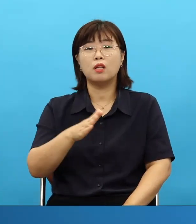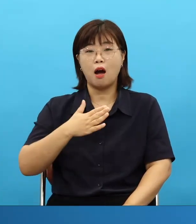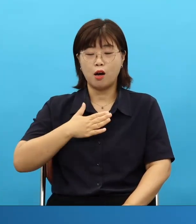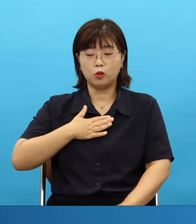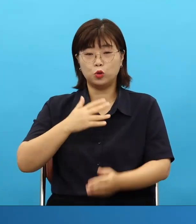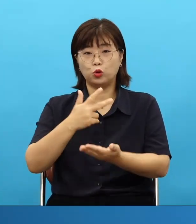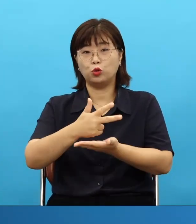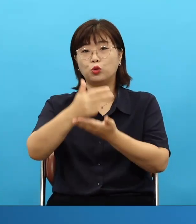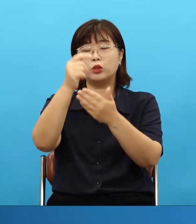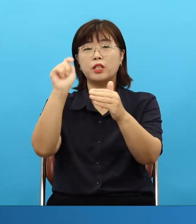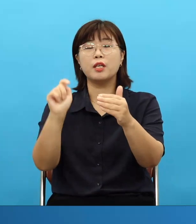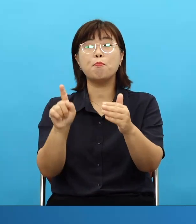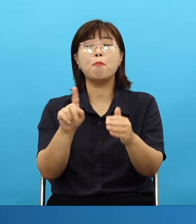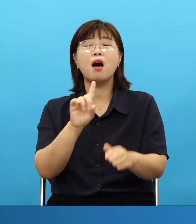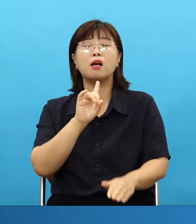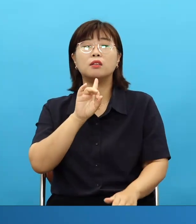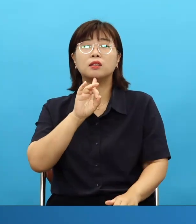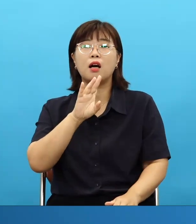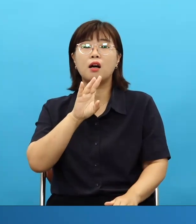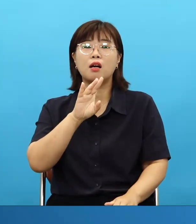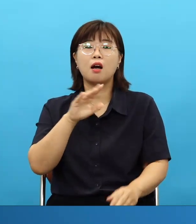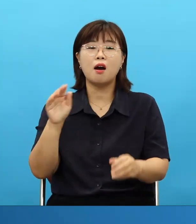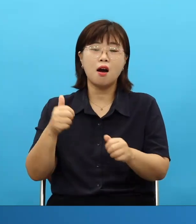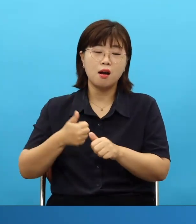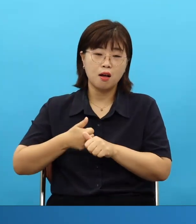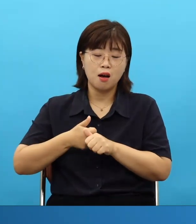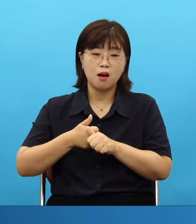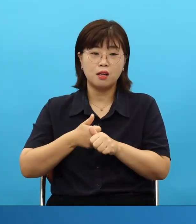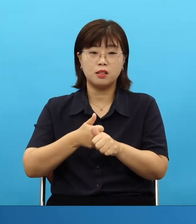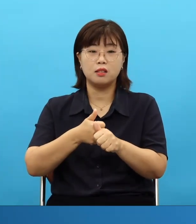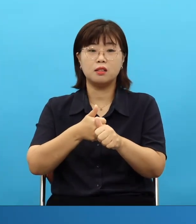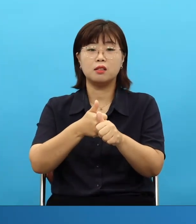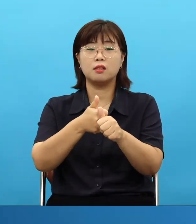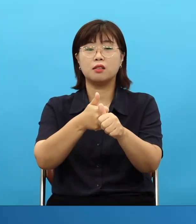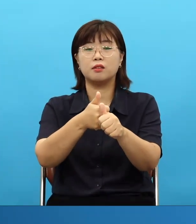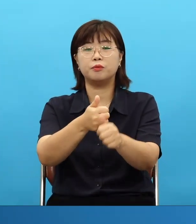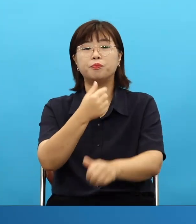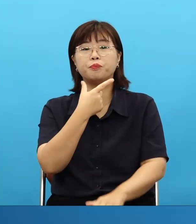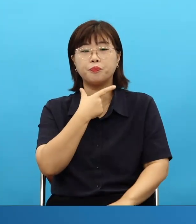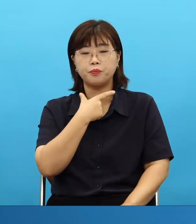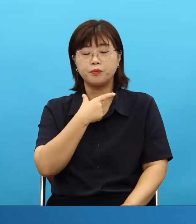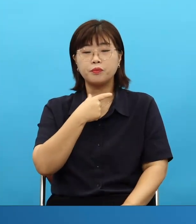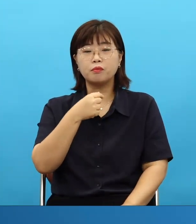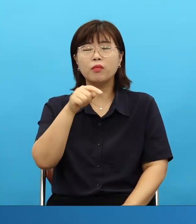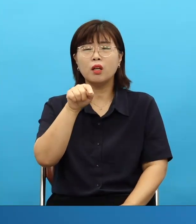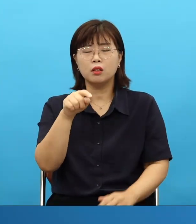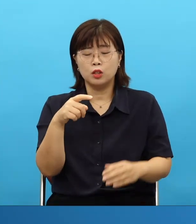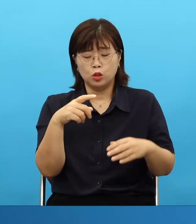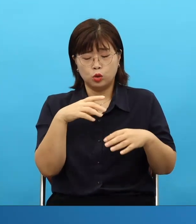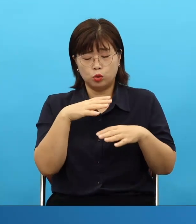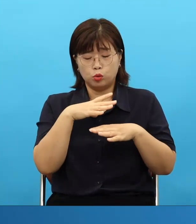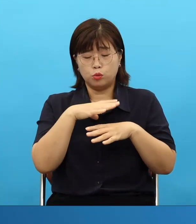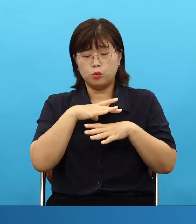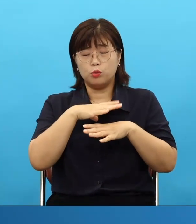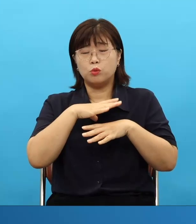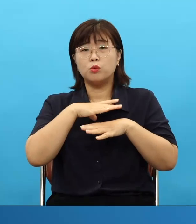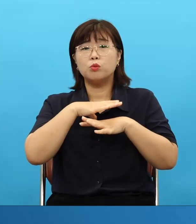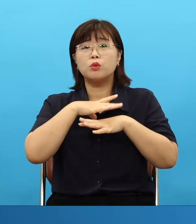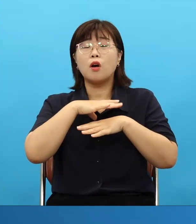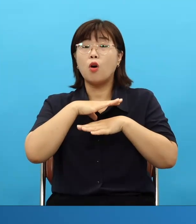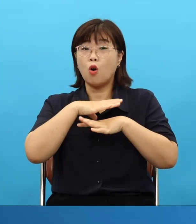나 주님만 그 두려움이 변하여 그